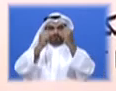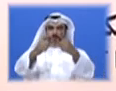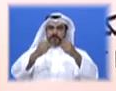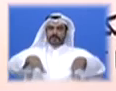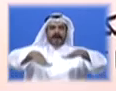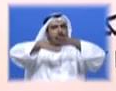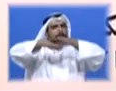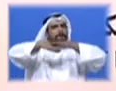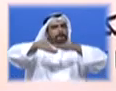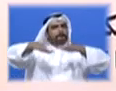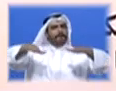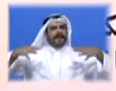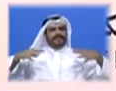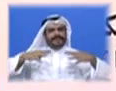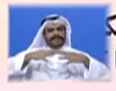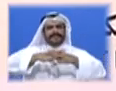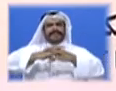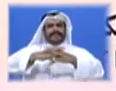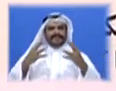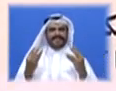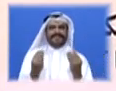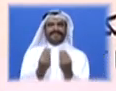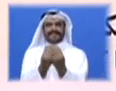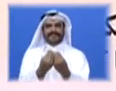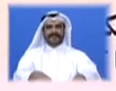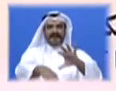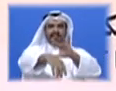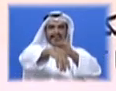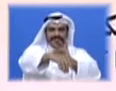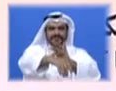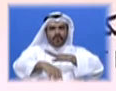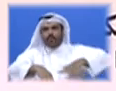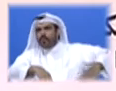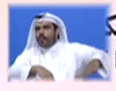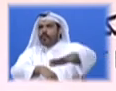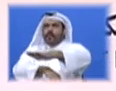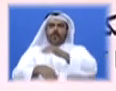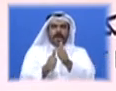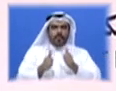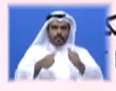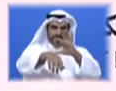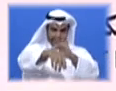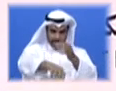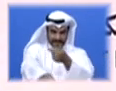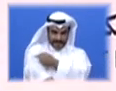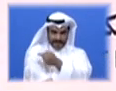عكست مدى الترابط والتلاحم بين كافة أفراد الأسرة